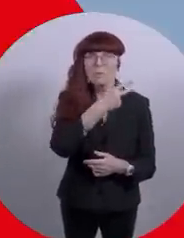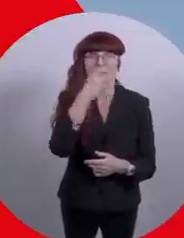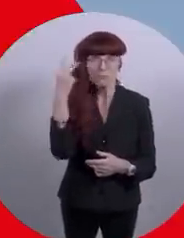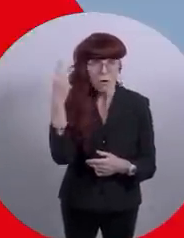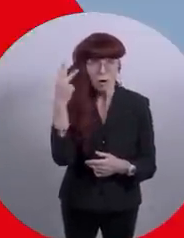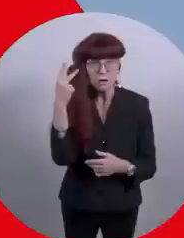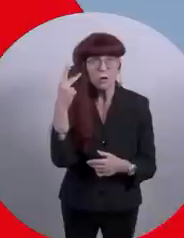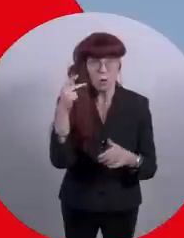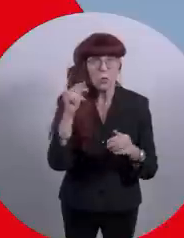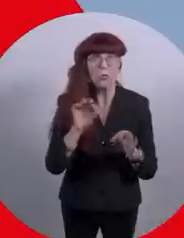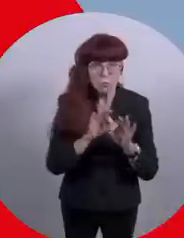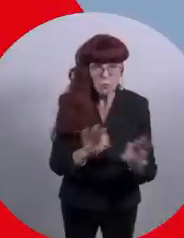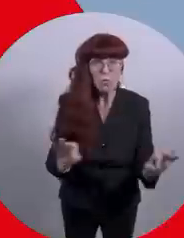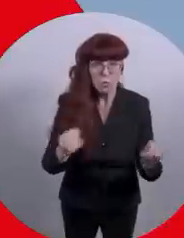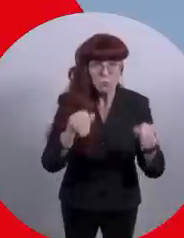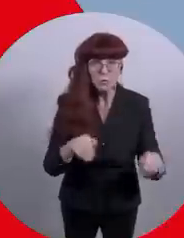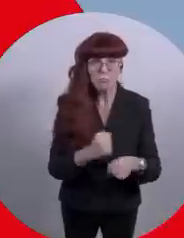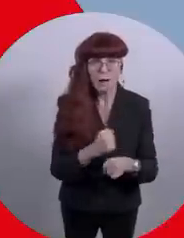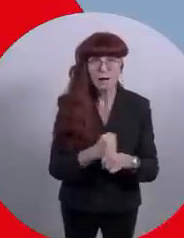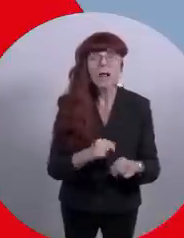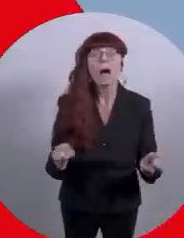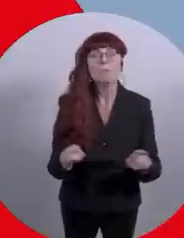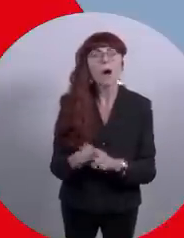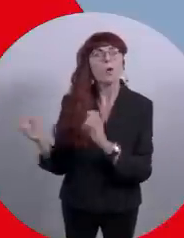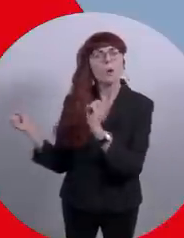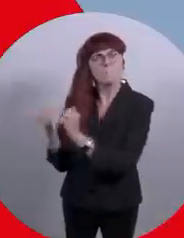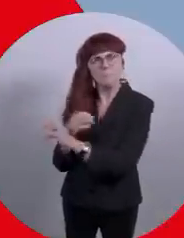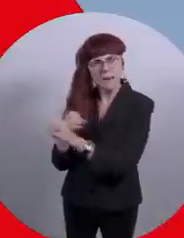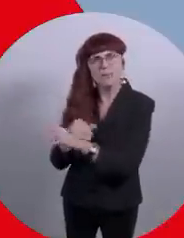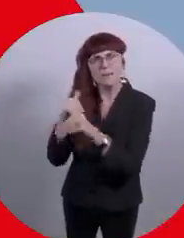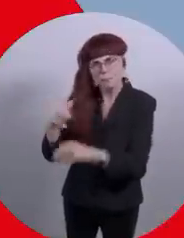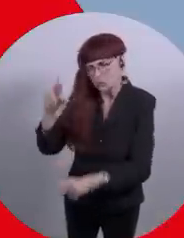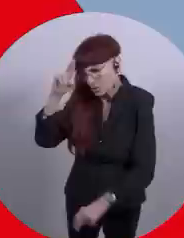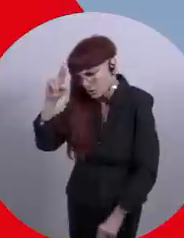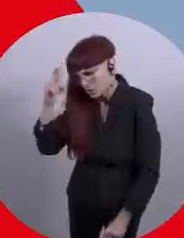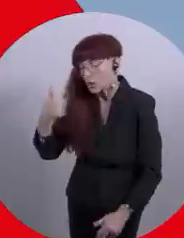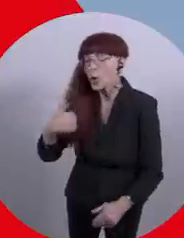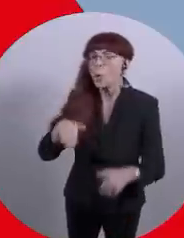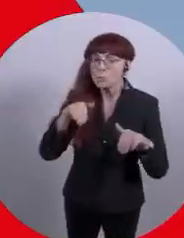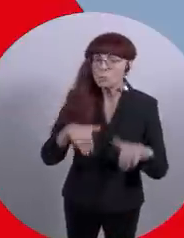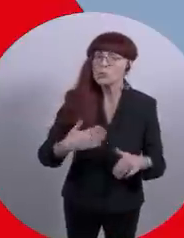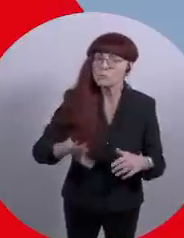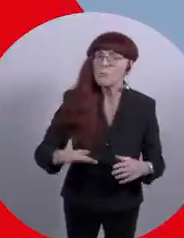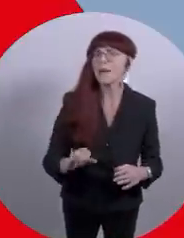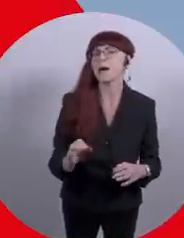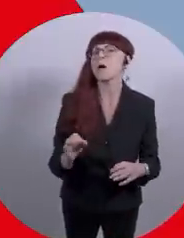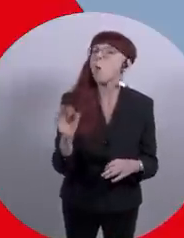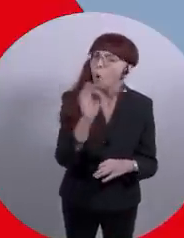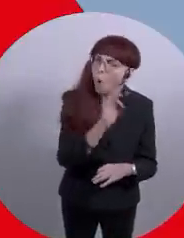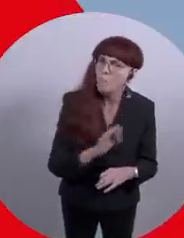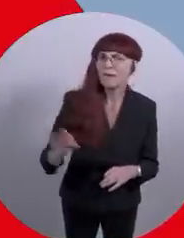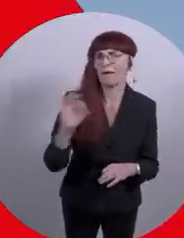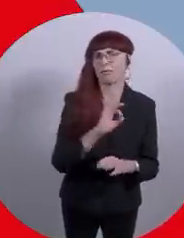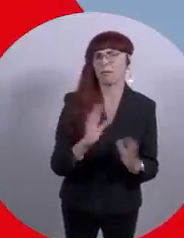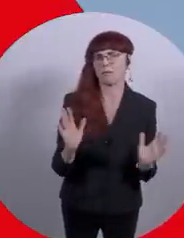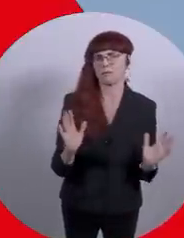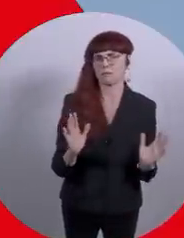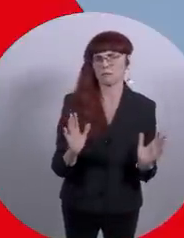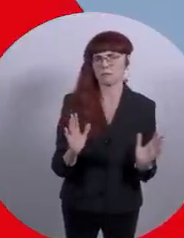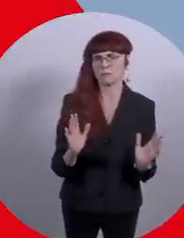aber auch den Medien schuldig dass wir mehr Objektivität reinbringen müssen